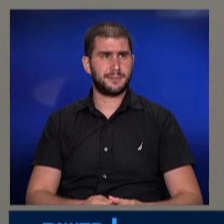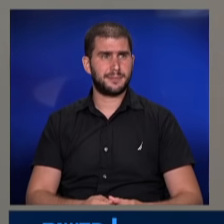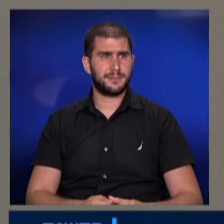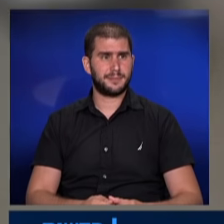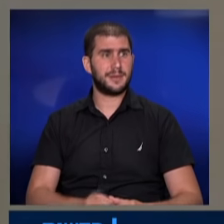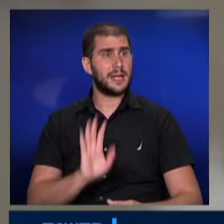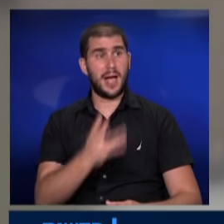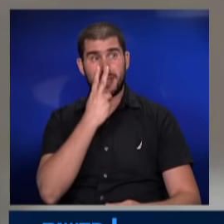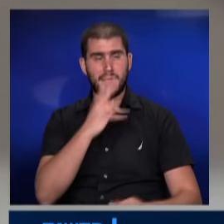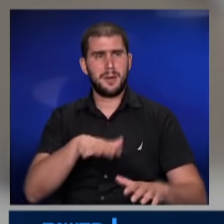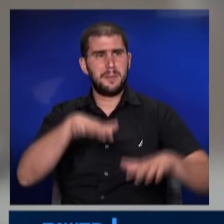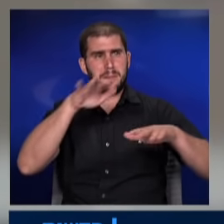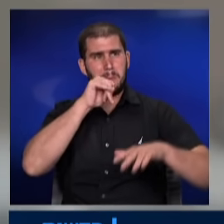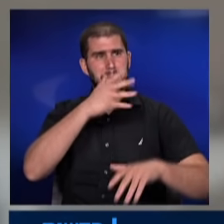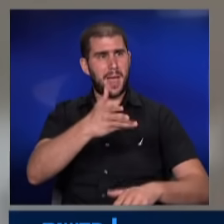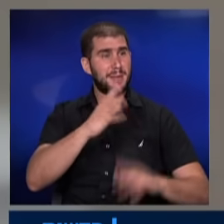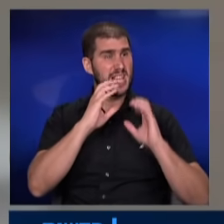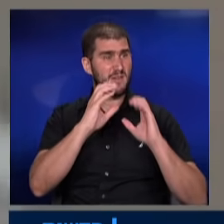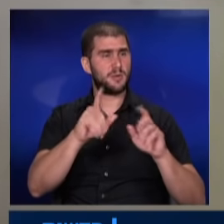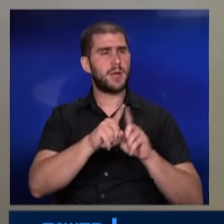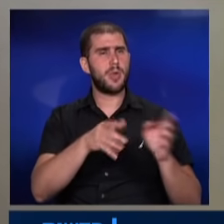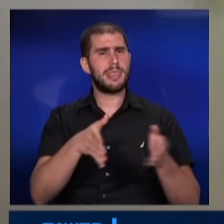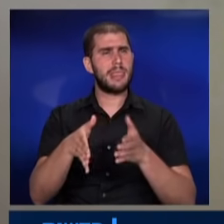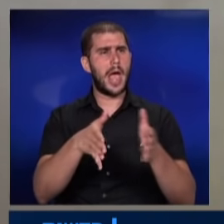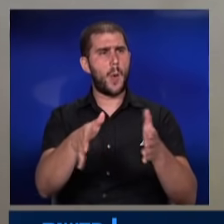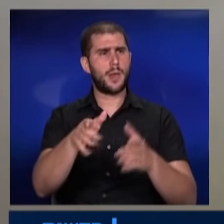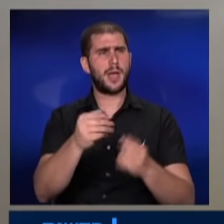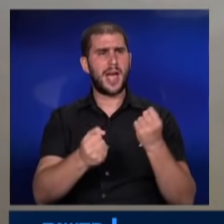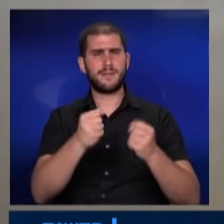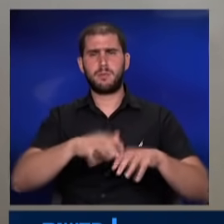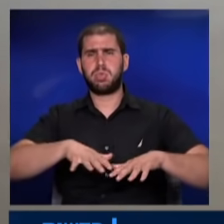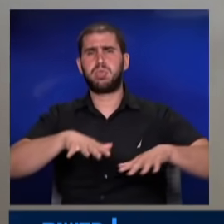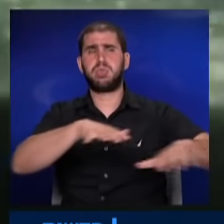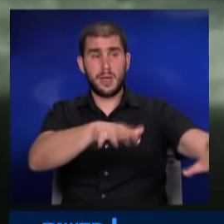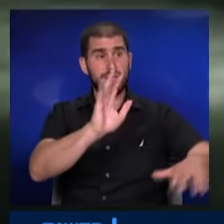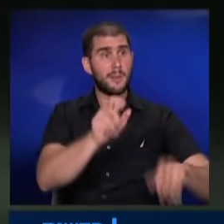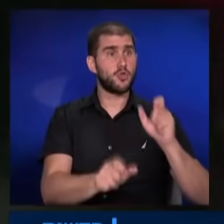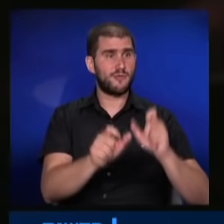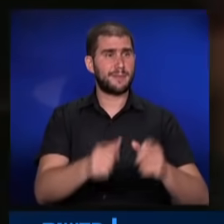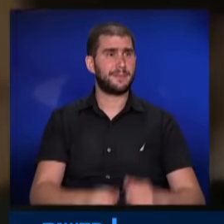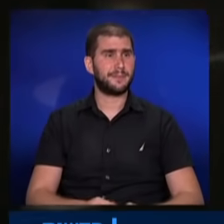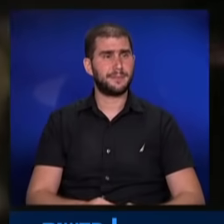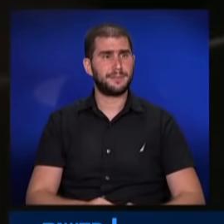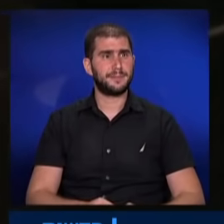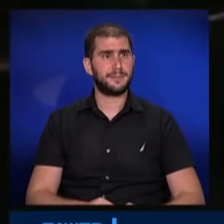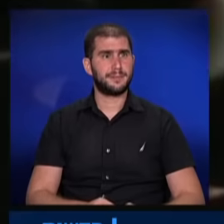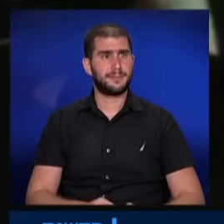וכך זה נראה מעל לפני המים. הכבישים היו לנהרות, כלי רכב נסחפו, וגם תושבים.